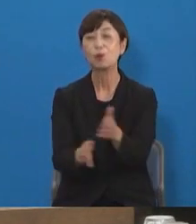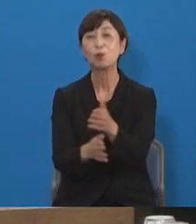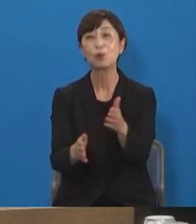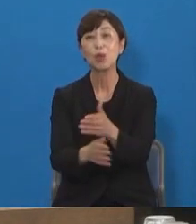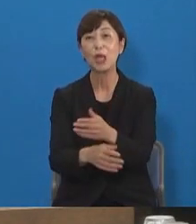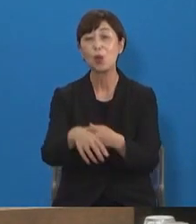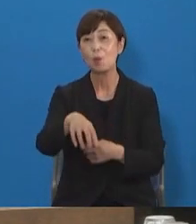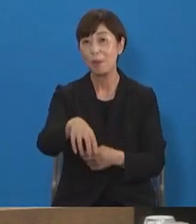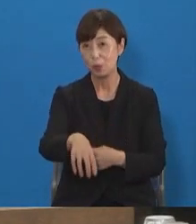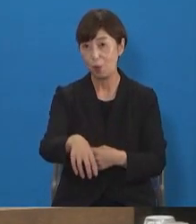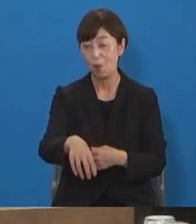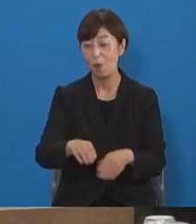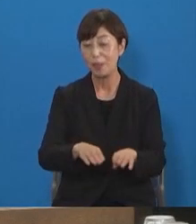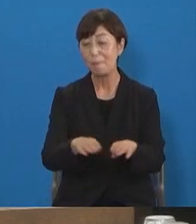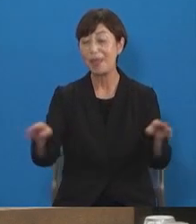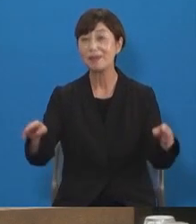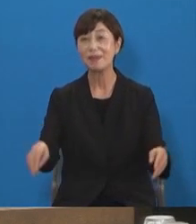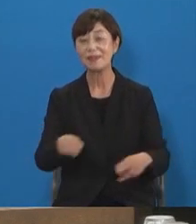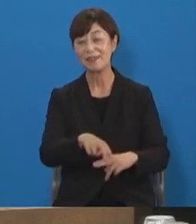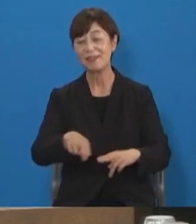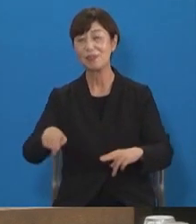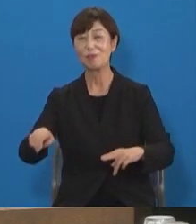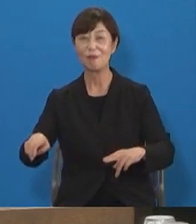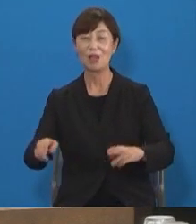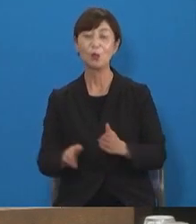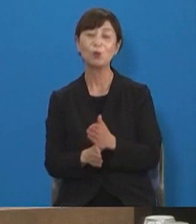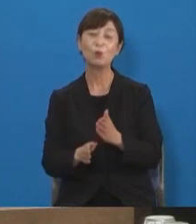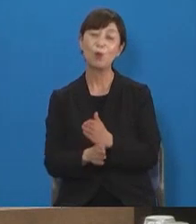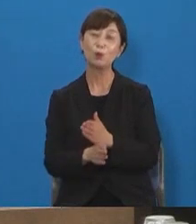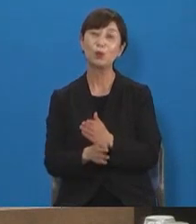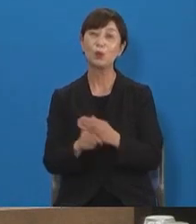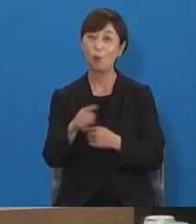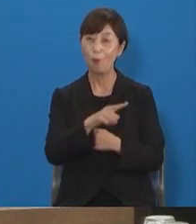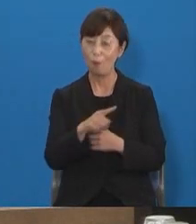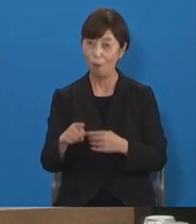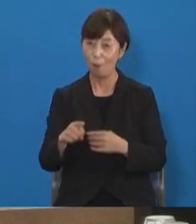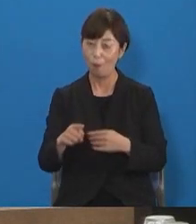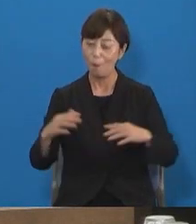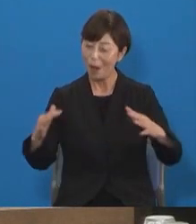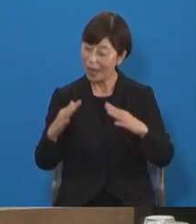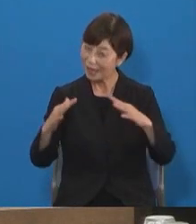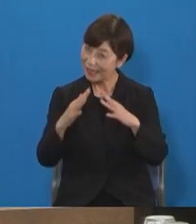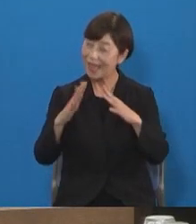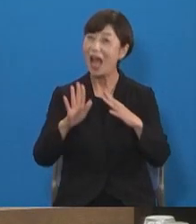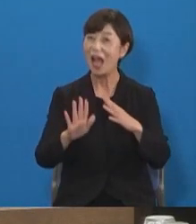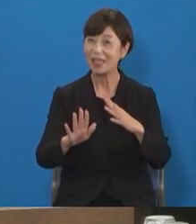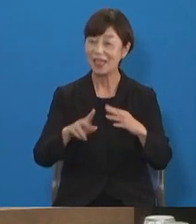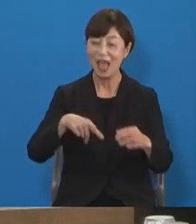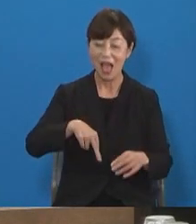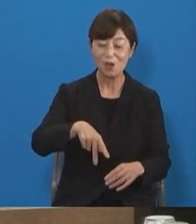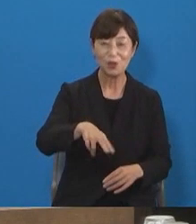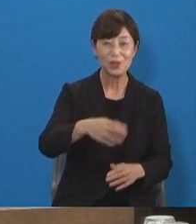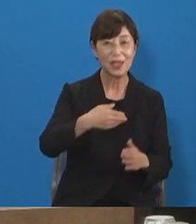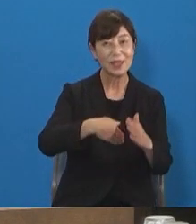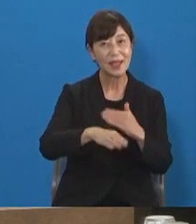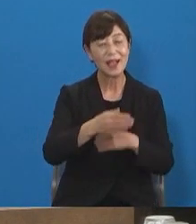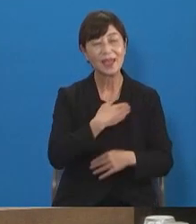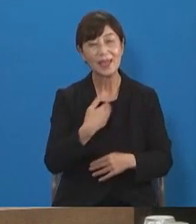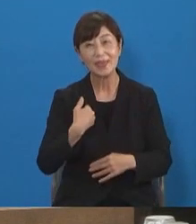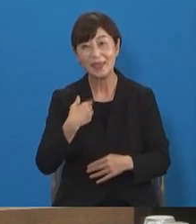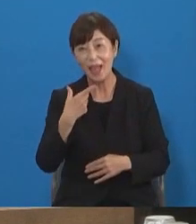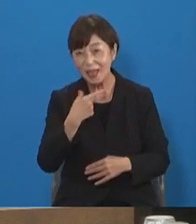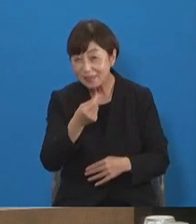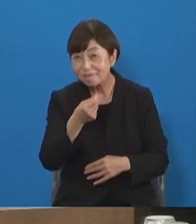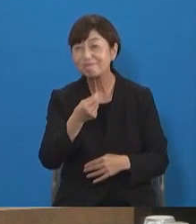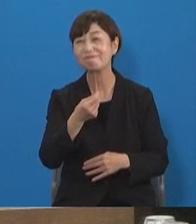くつろぐ人たちなどにより、にぎわいと活気に満ち、誰もが歩いて出かけたくなる街づくり